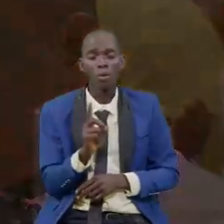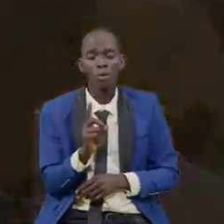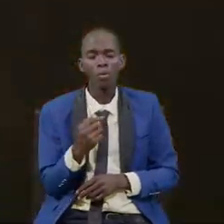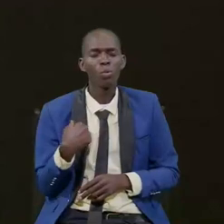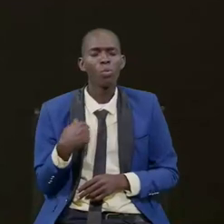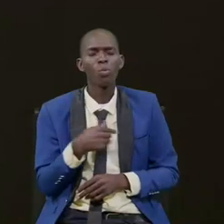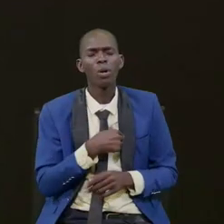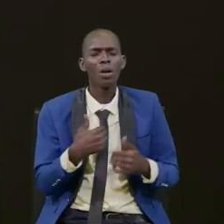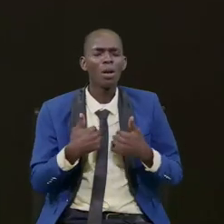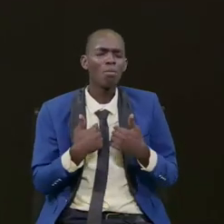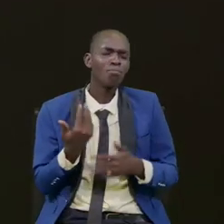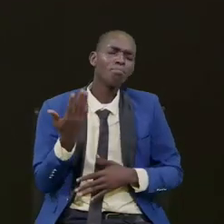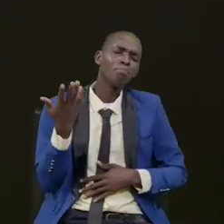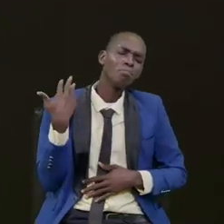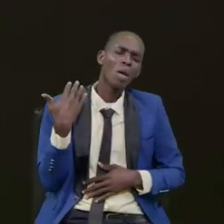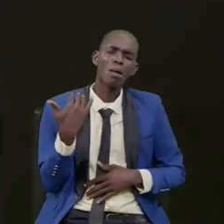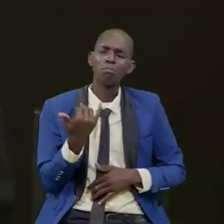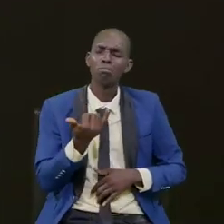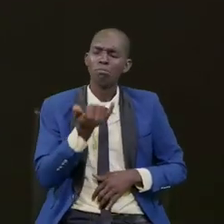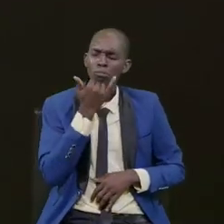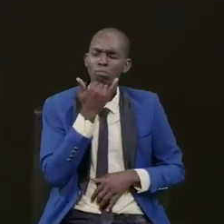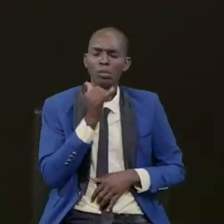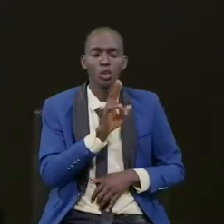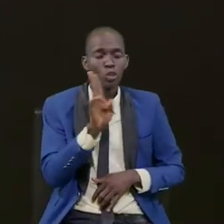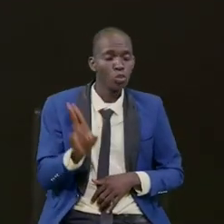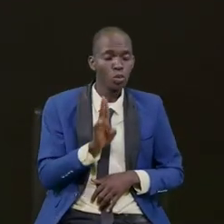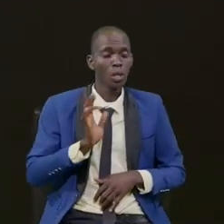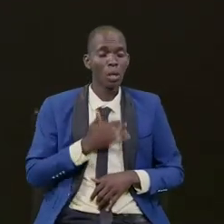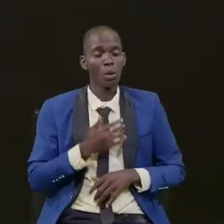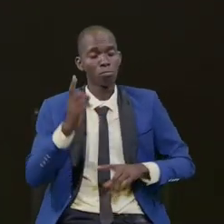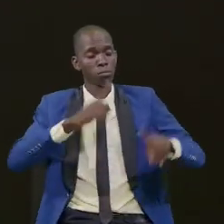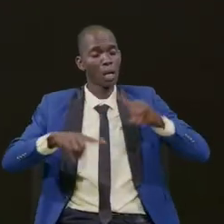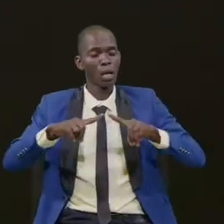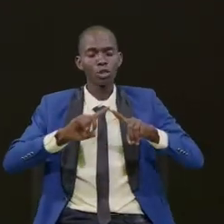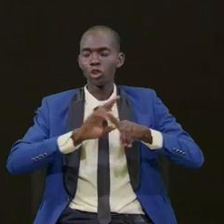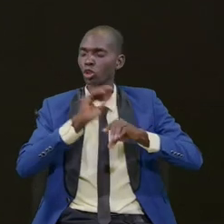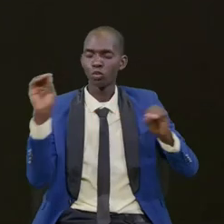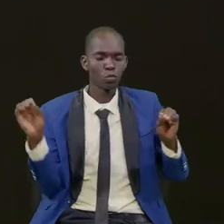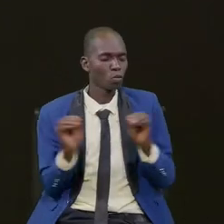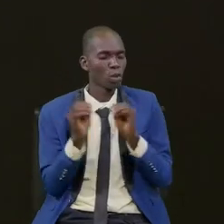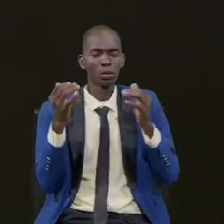Là où nous avons mal utilisé notre langue, plus jamais ça.